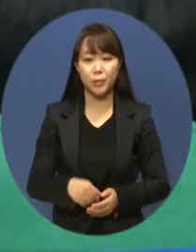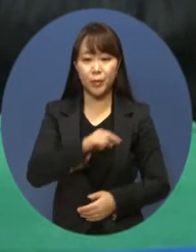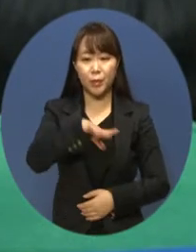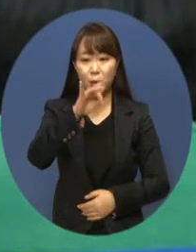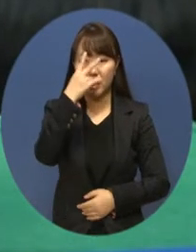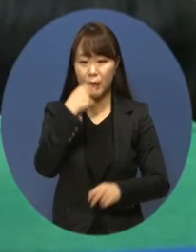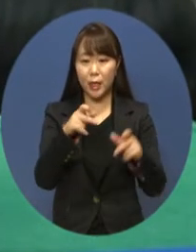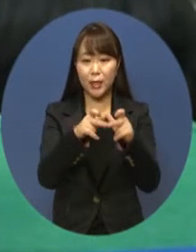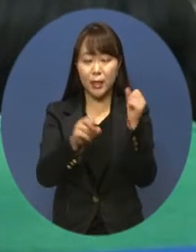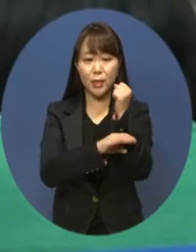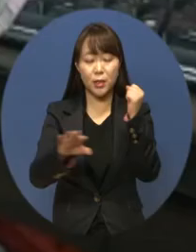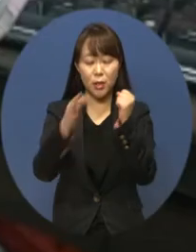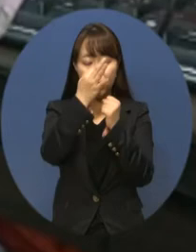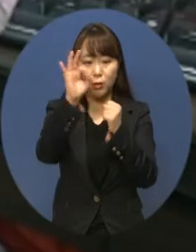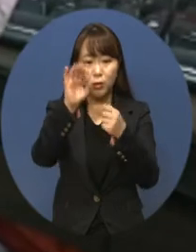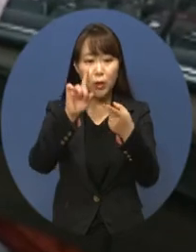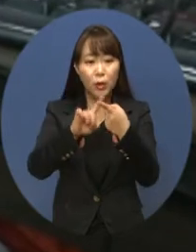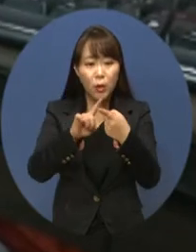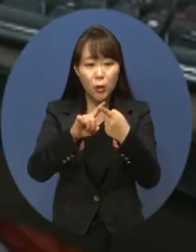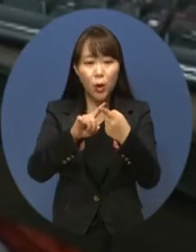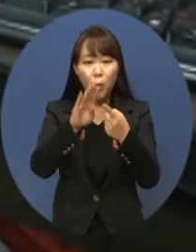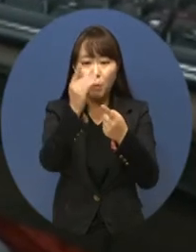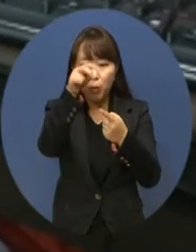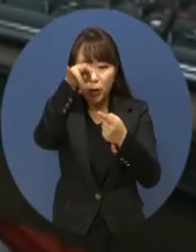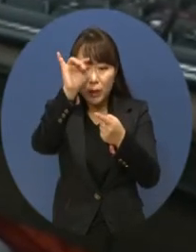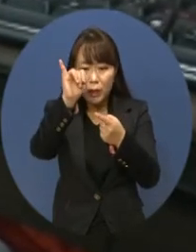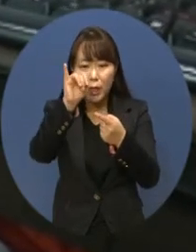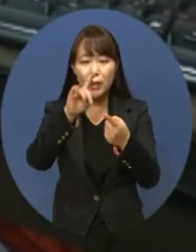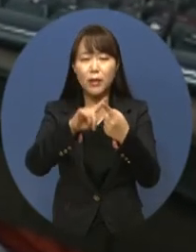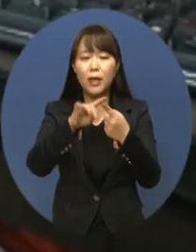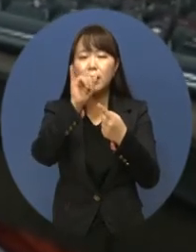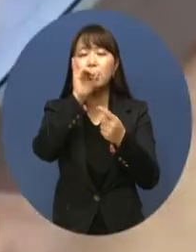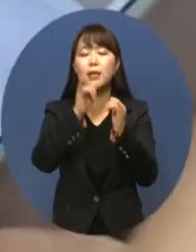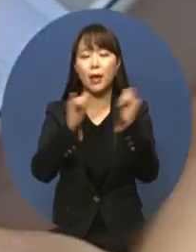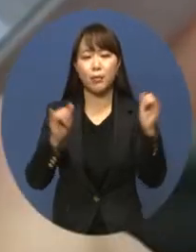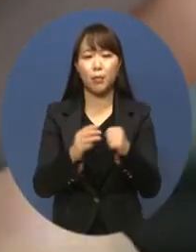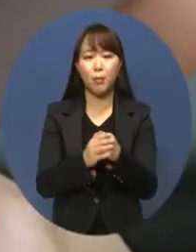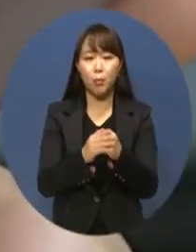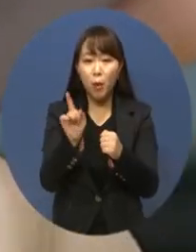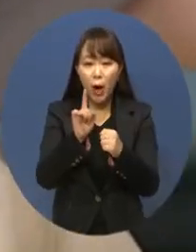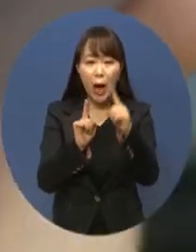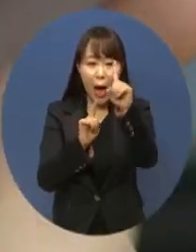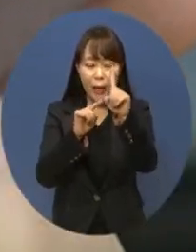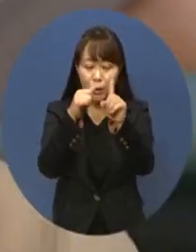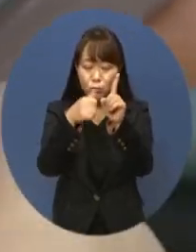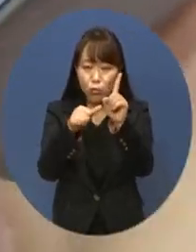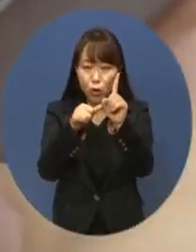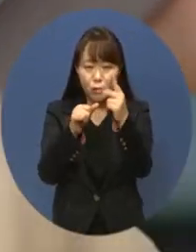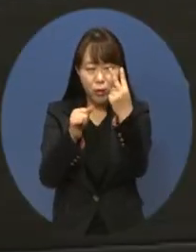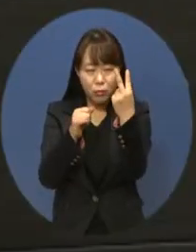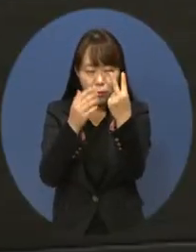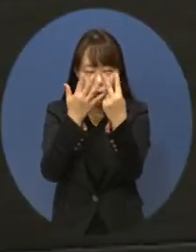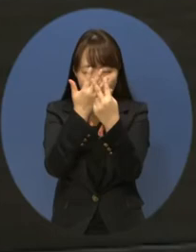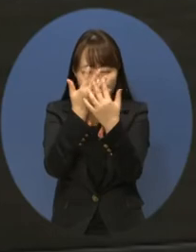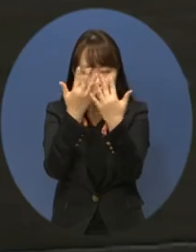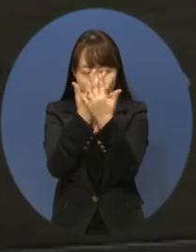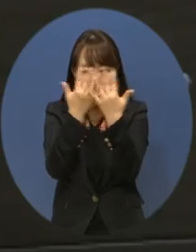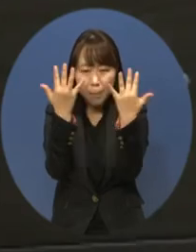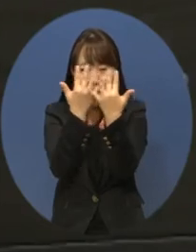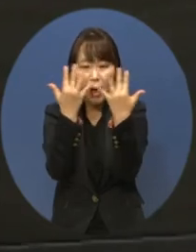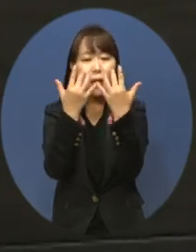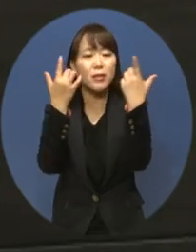시약장 의 인정 기준에 복시 가 있는 사람이 추가됐습니다 혹시 란 하나의 사물이 두 개로 보이는 증상으로